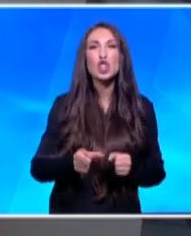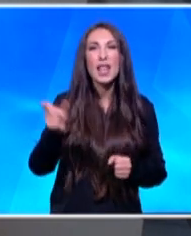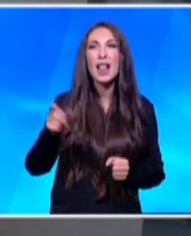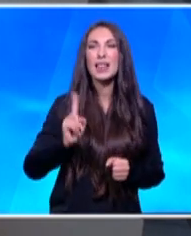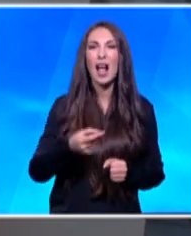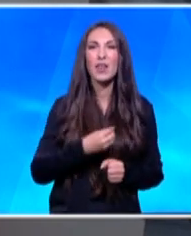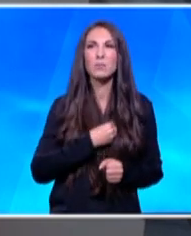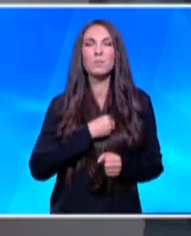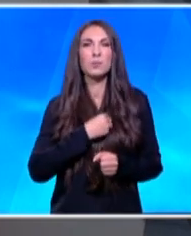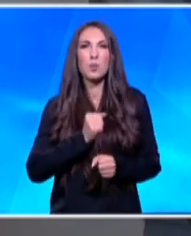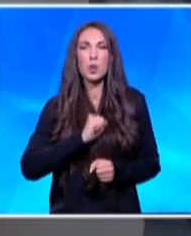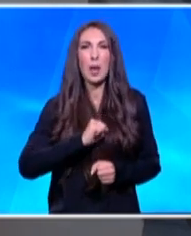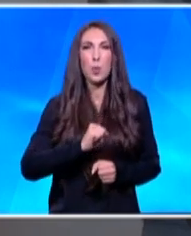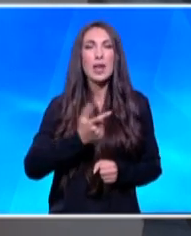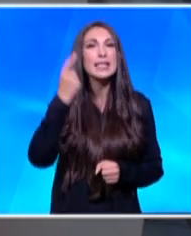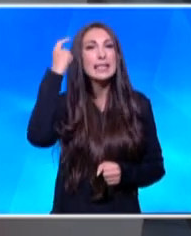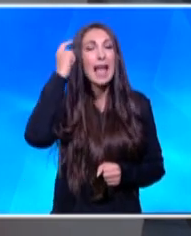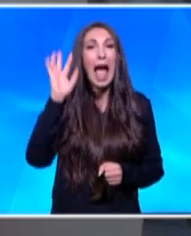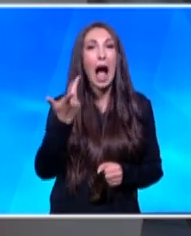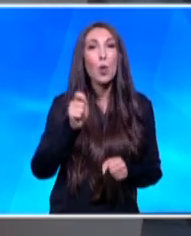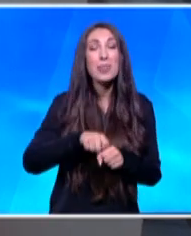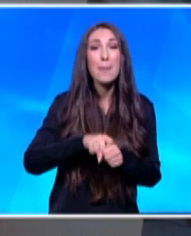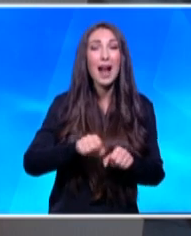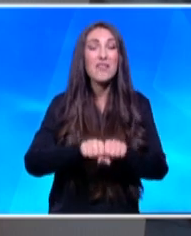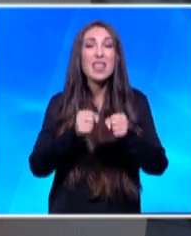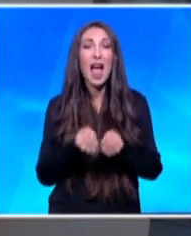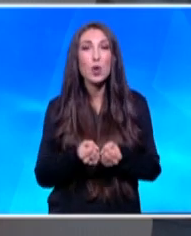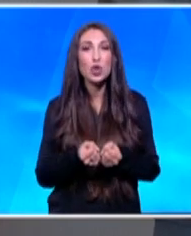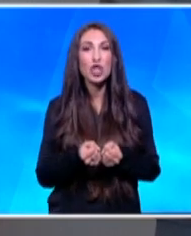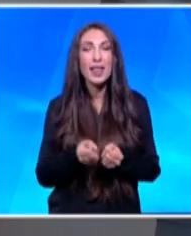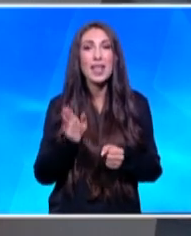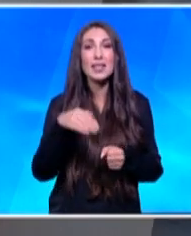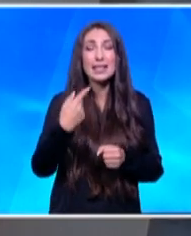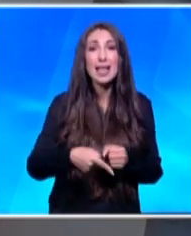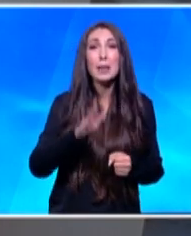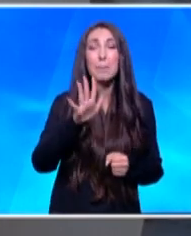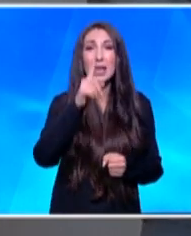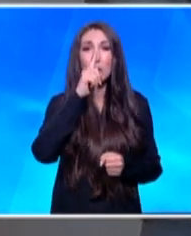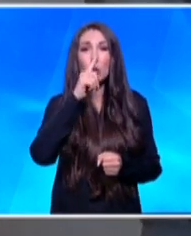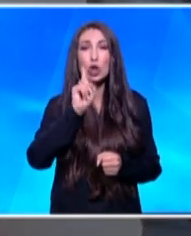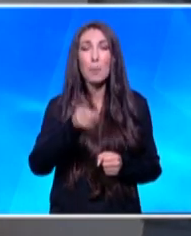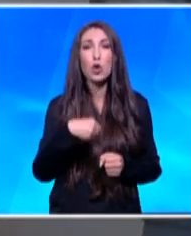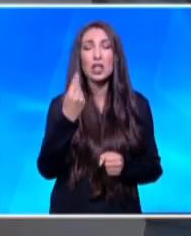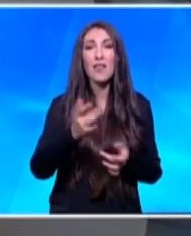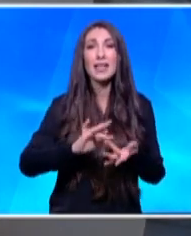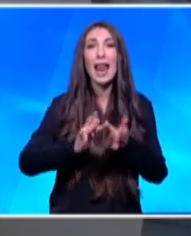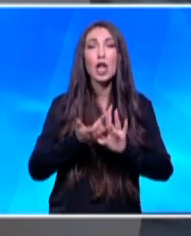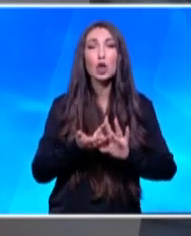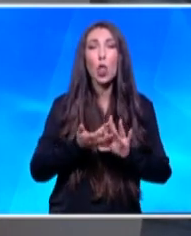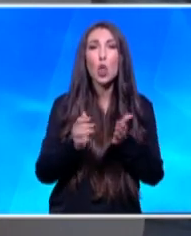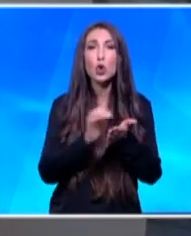заболи. Да знаят, че ако направят нарушение, след 5 минути могат да получат електронно